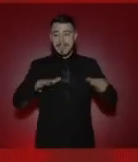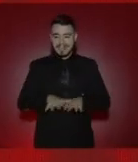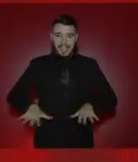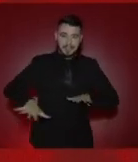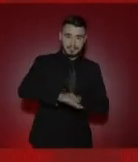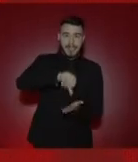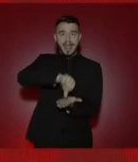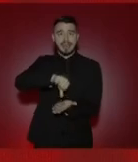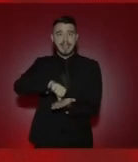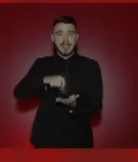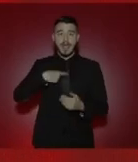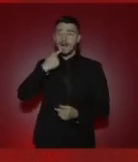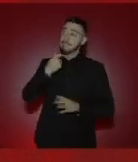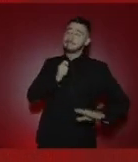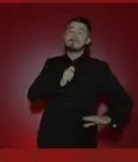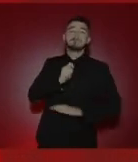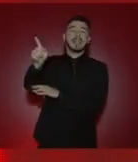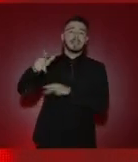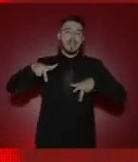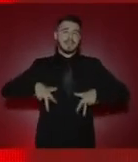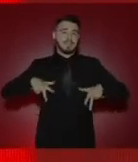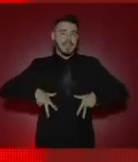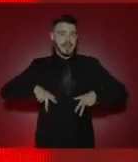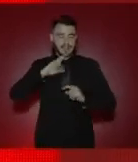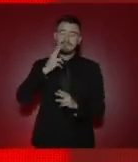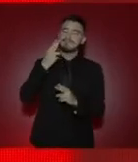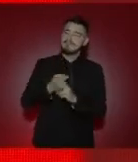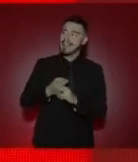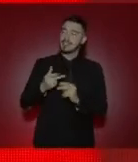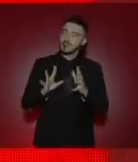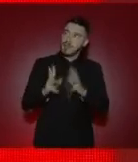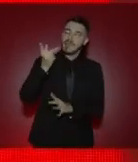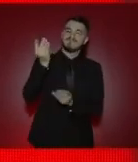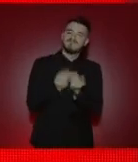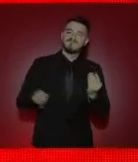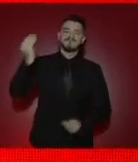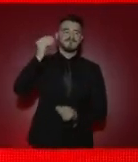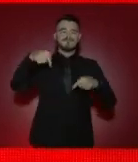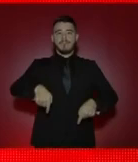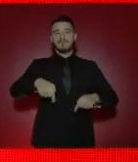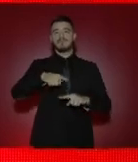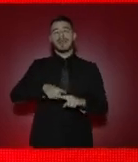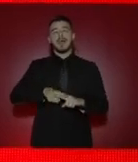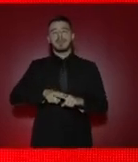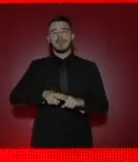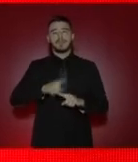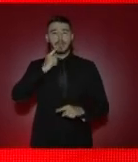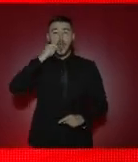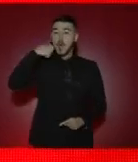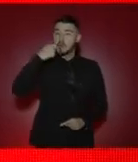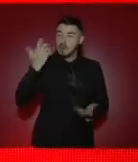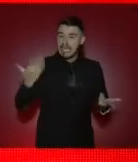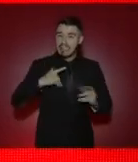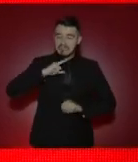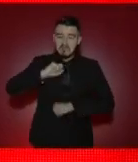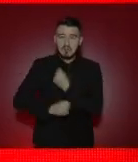το μήνυμα ότι αξίζουμε κάτι καλύτερο όλοι οι άνθρωποι, κάθε ένας που ζει σε αυτή τη χώρα. Οι γονείς, οι οποίοι προσπαθούν να μεγαλώσουν